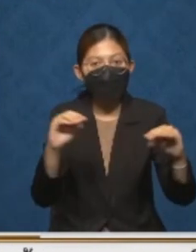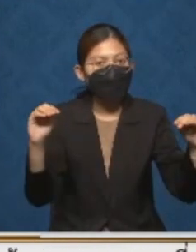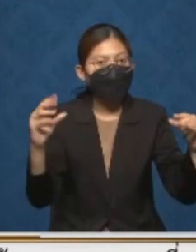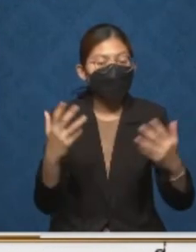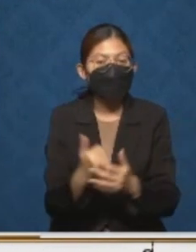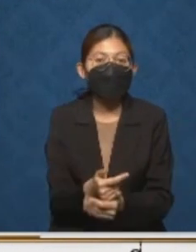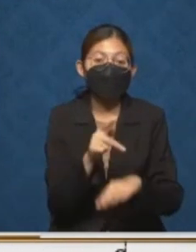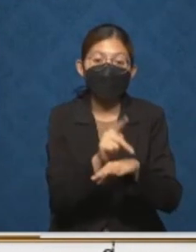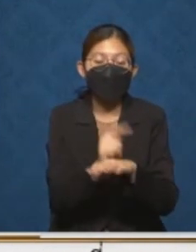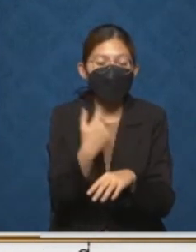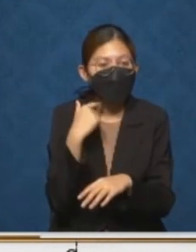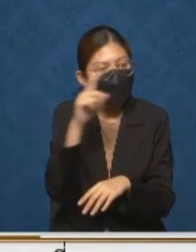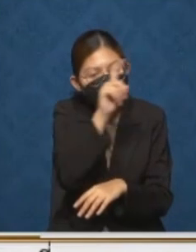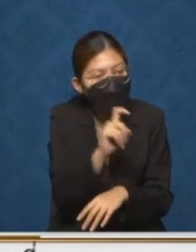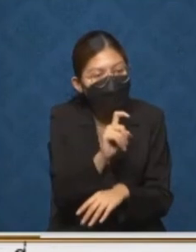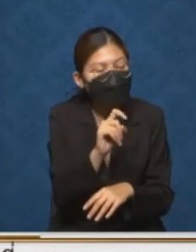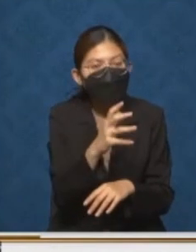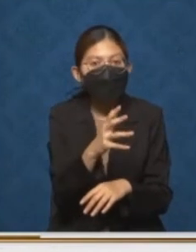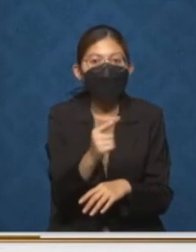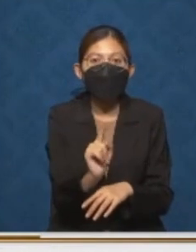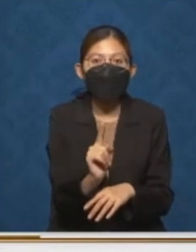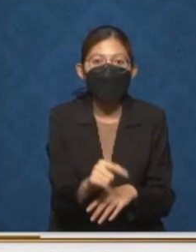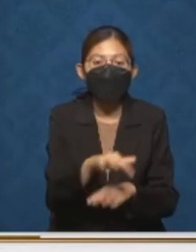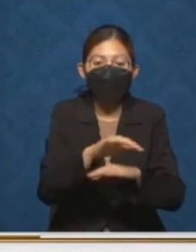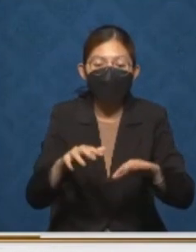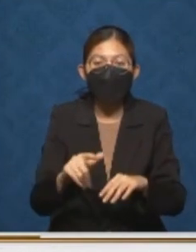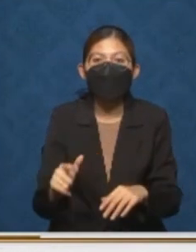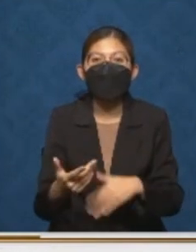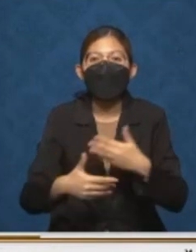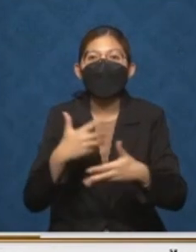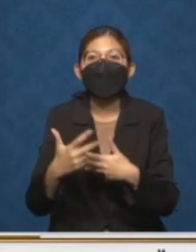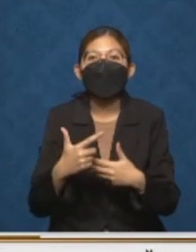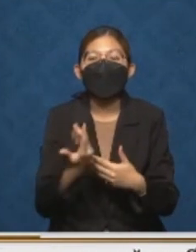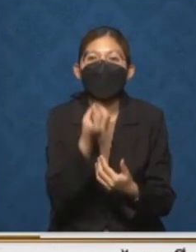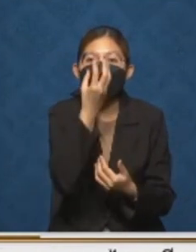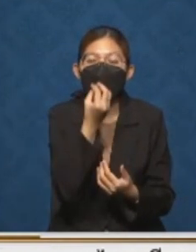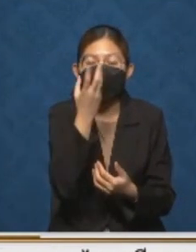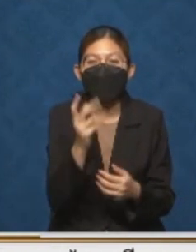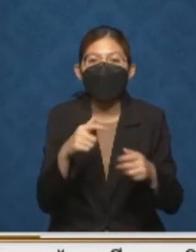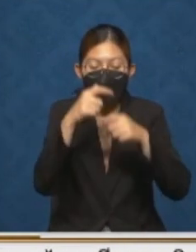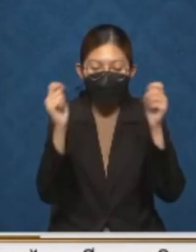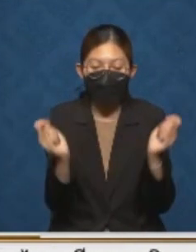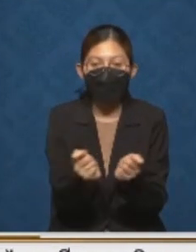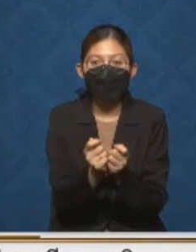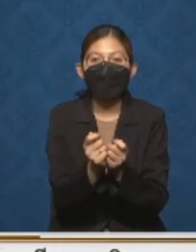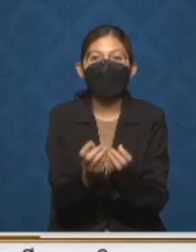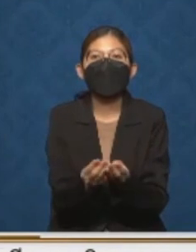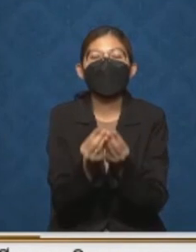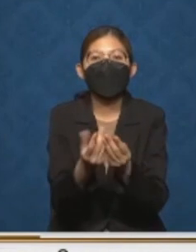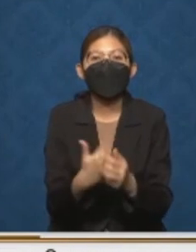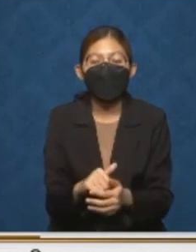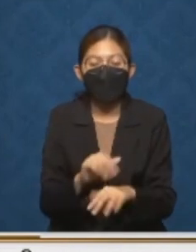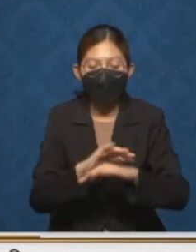่าสิ่งทท่านปทอาจะไมสังเกตก็คือเด็กขายพงมาลัยมีมากขึ้น เปนหน้าแปลกไครับเด็กเขากล